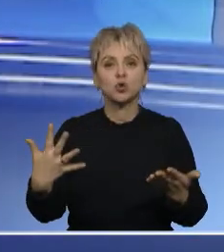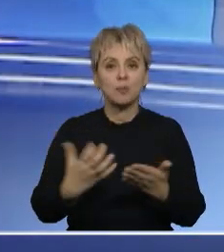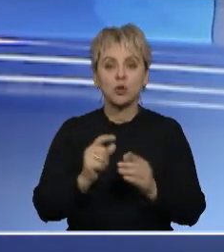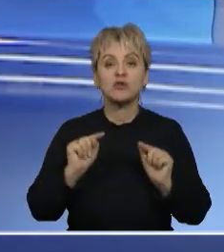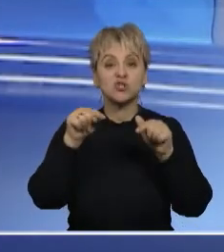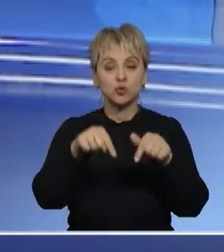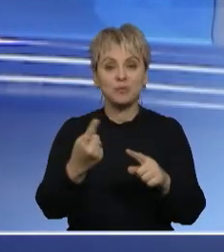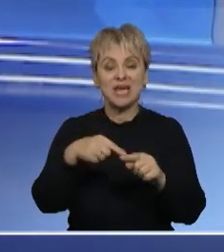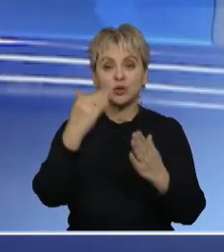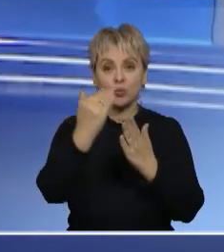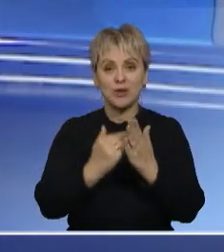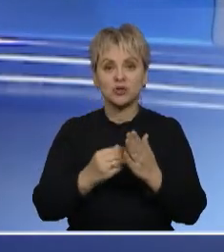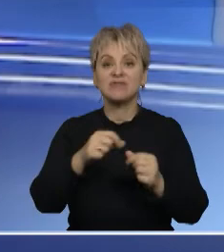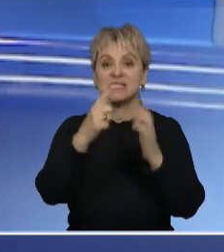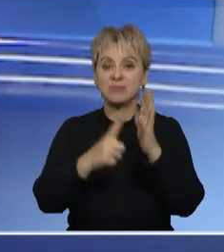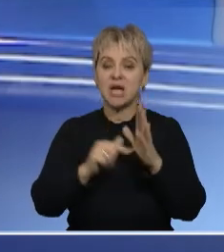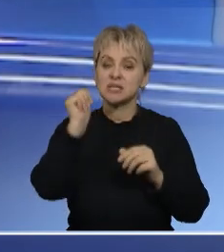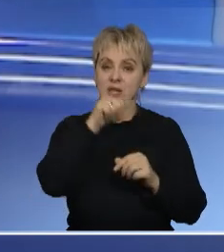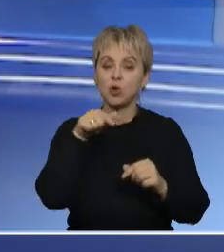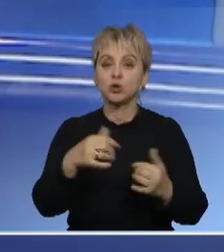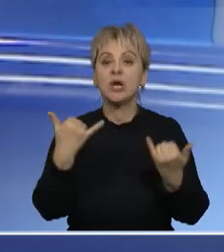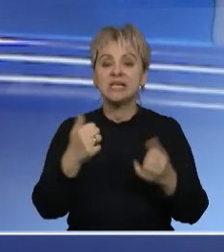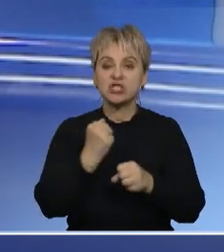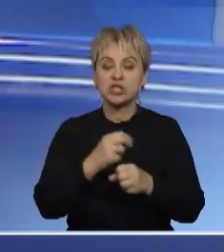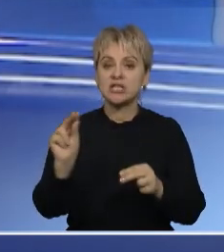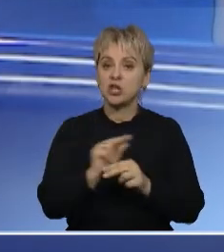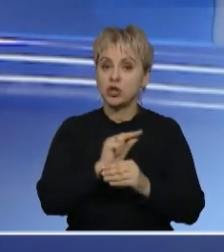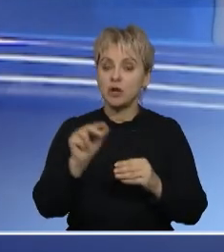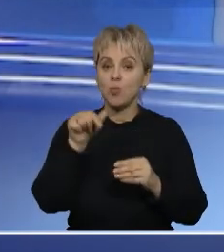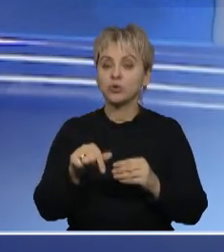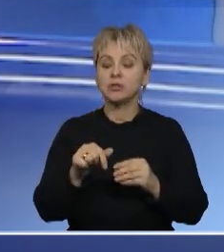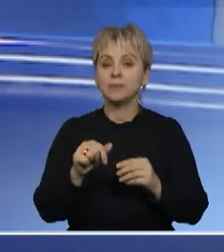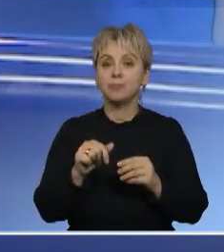вступили в эту программу в 2017 году и сейчас делают ремонты,